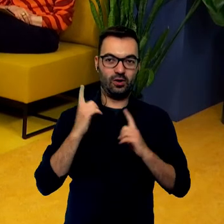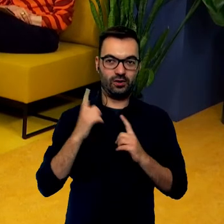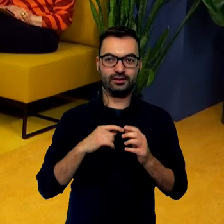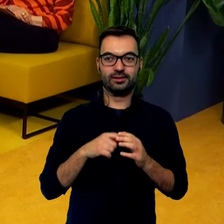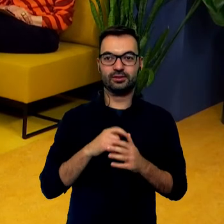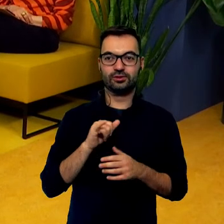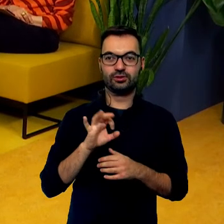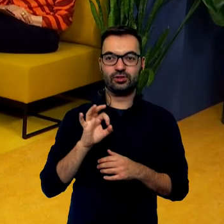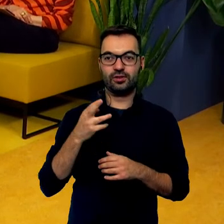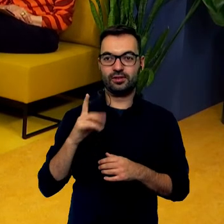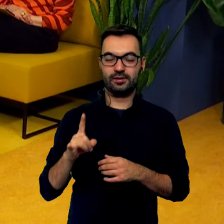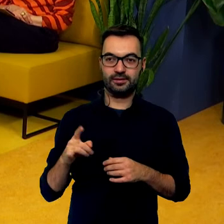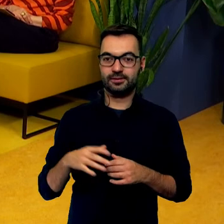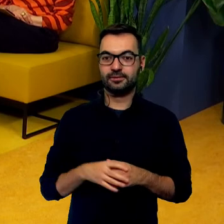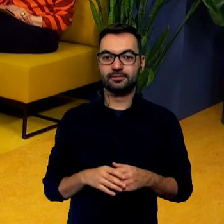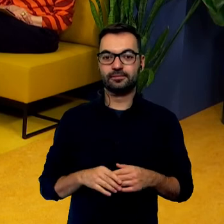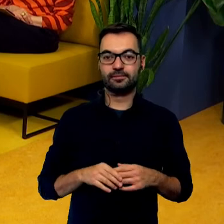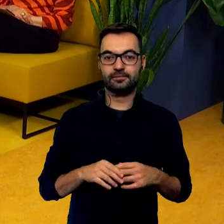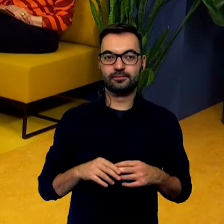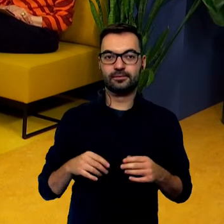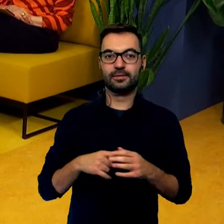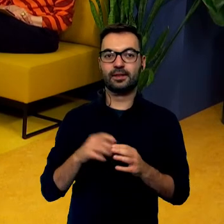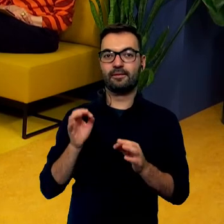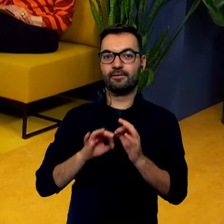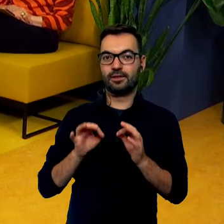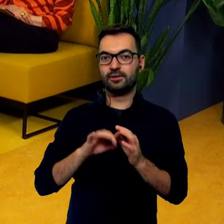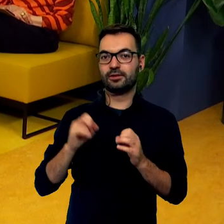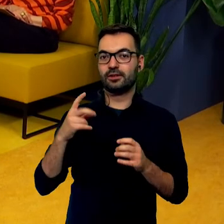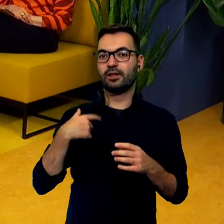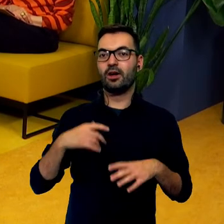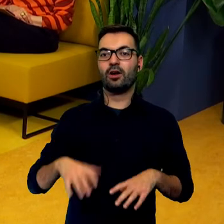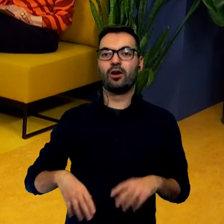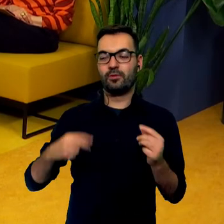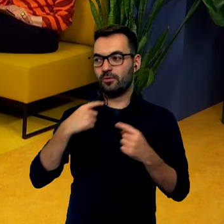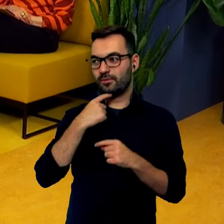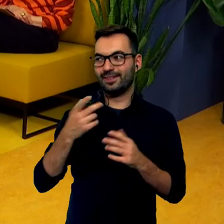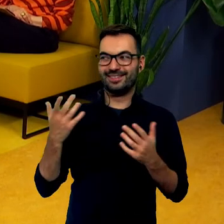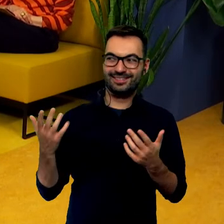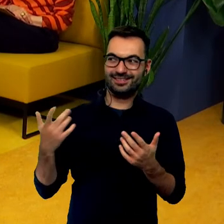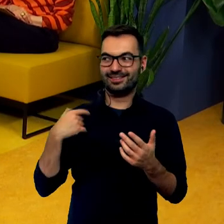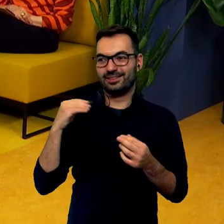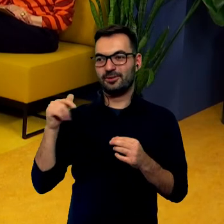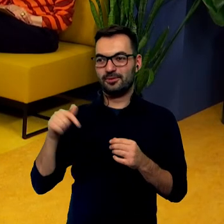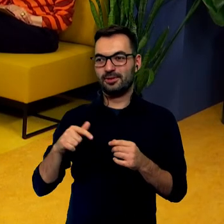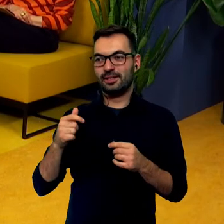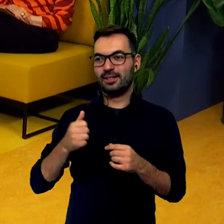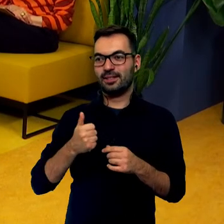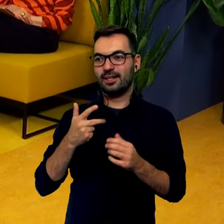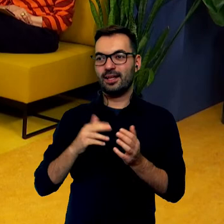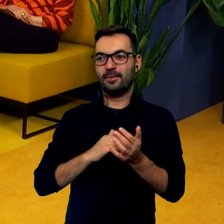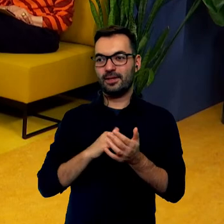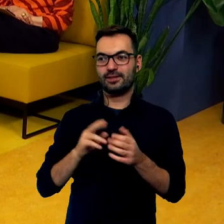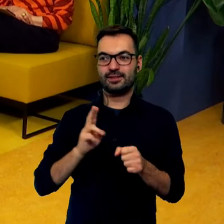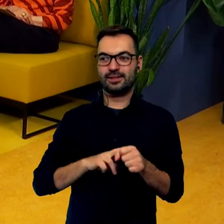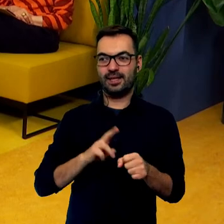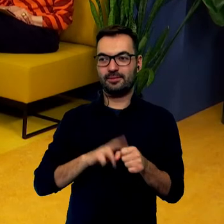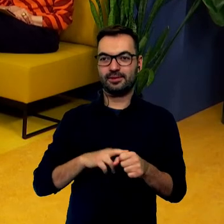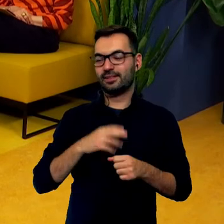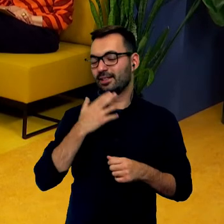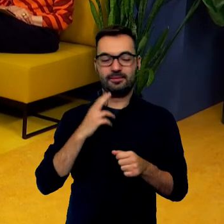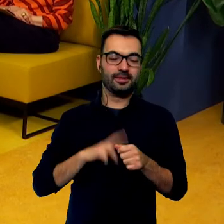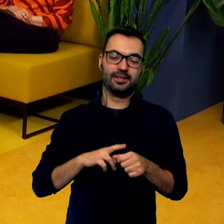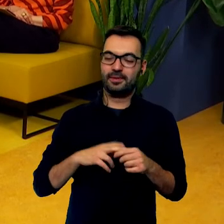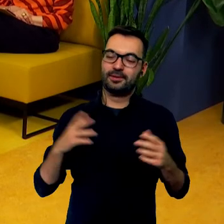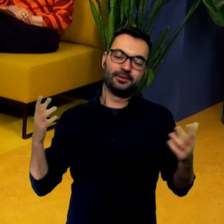tak, no i jak gdyby i wiesz, i to było tak wykalkulowane, natomiast ja od początku mówiłem, ale wiecie, tam jeszcze powinno być miesiące zapasu. No nie ma tych